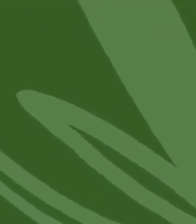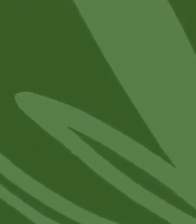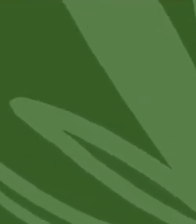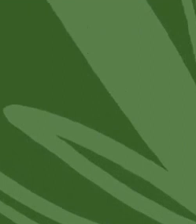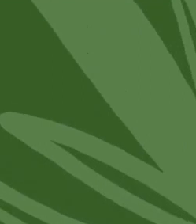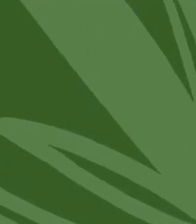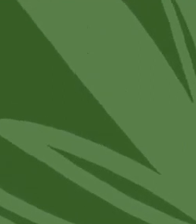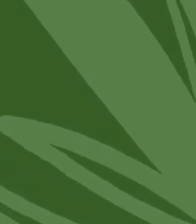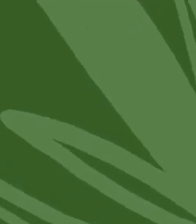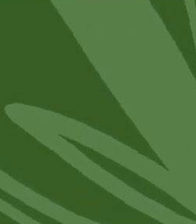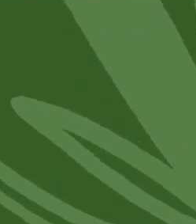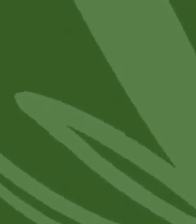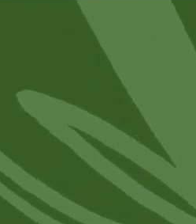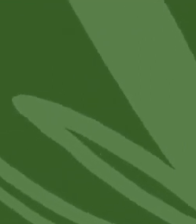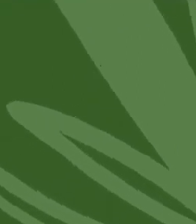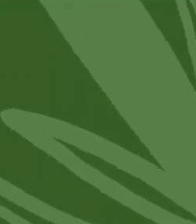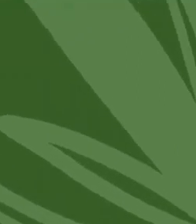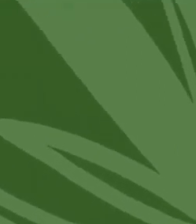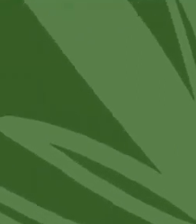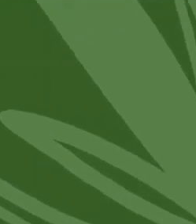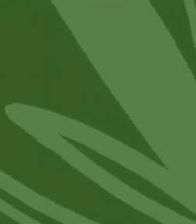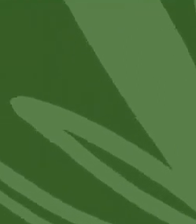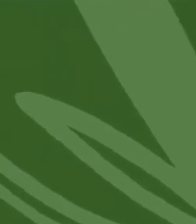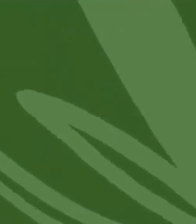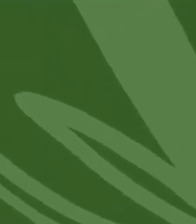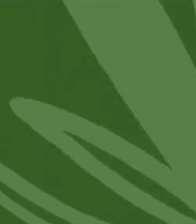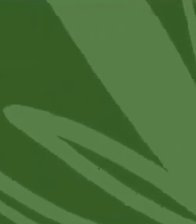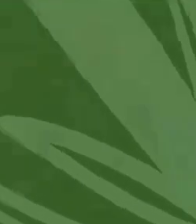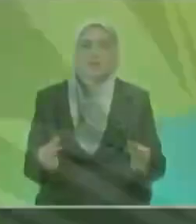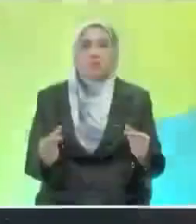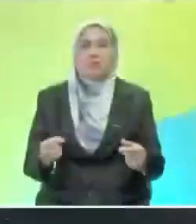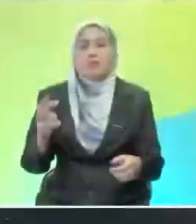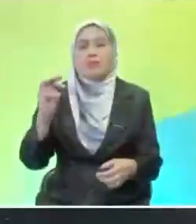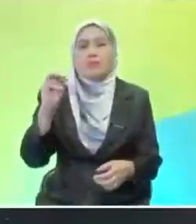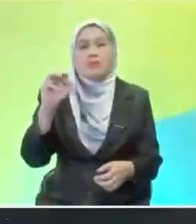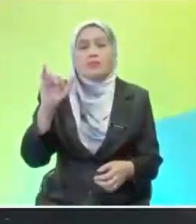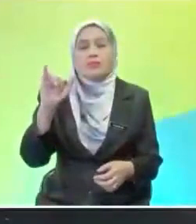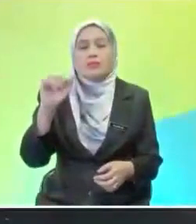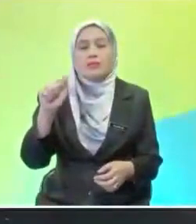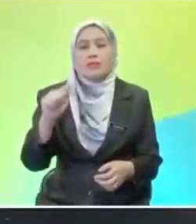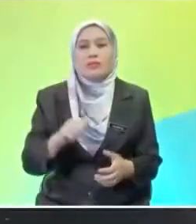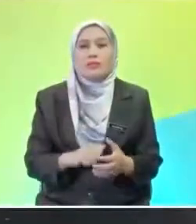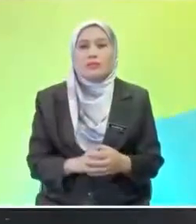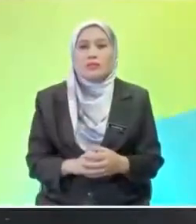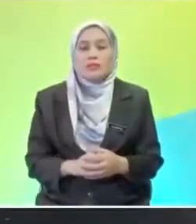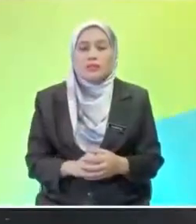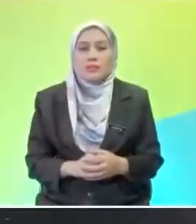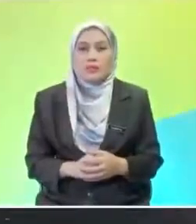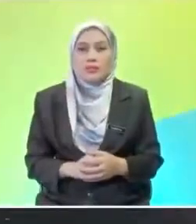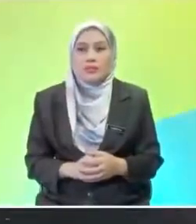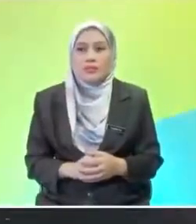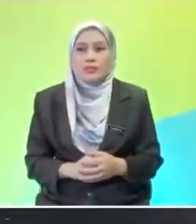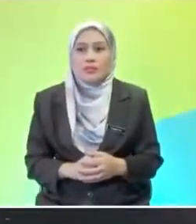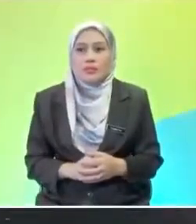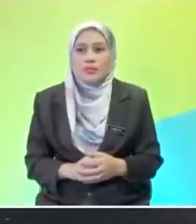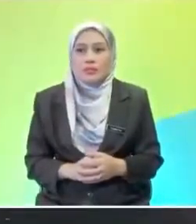mereka. Tepat sekali Mia. Cikgu bagi Mia dua bintang. Dua bintang untuk Mia. Okey, cikgu. Ada ke